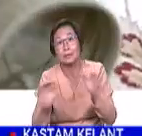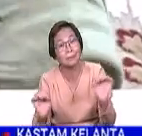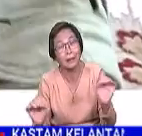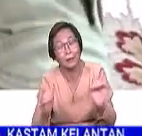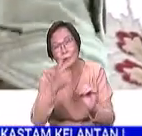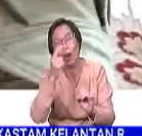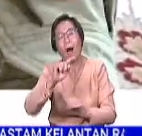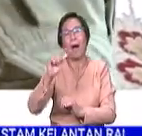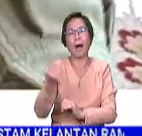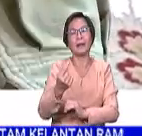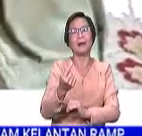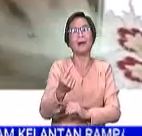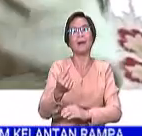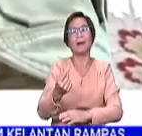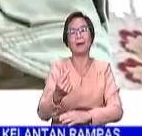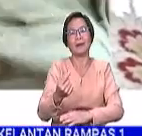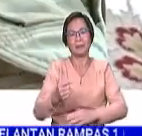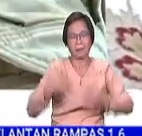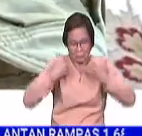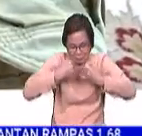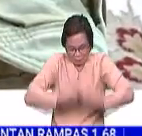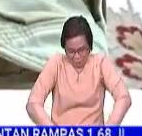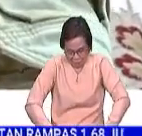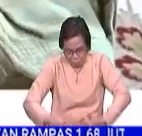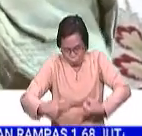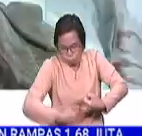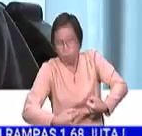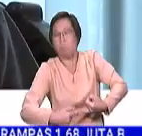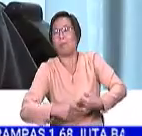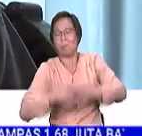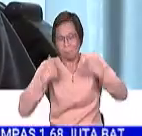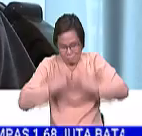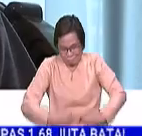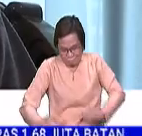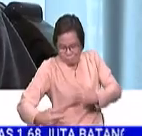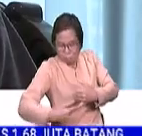karena hanya terkena pada jaket yang dipakai